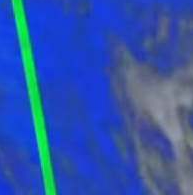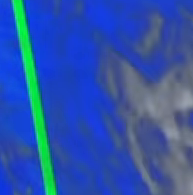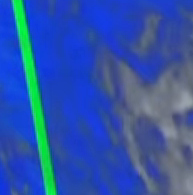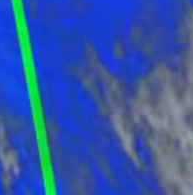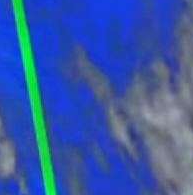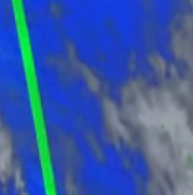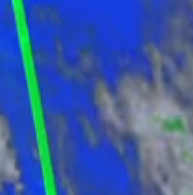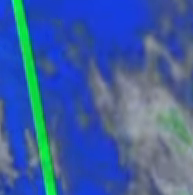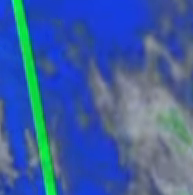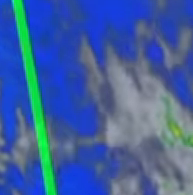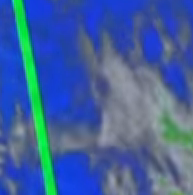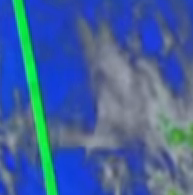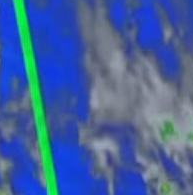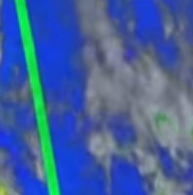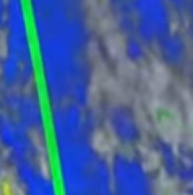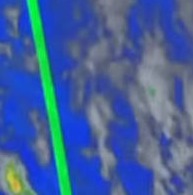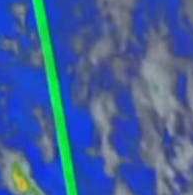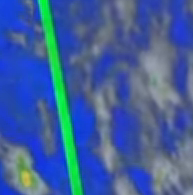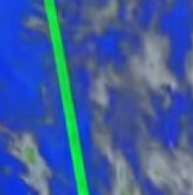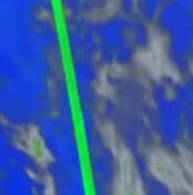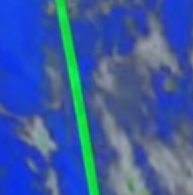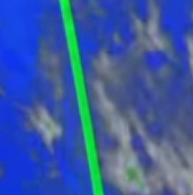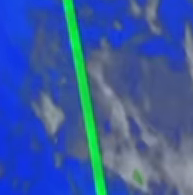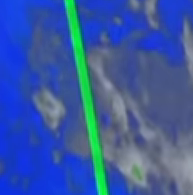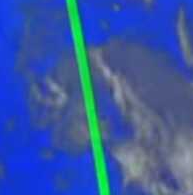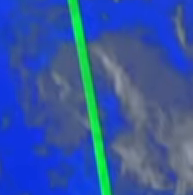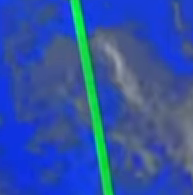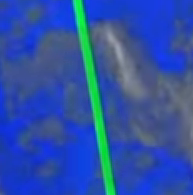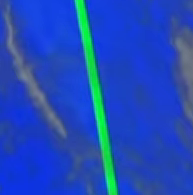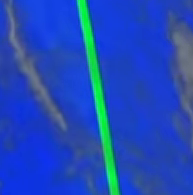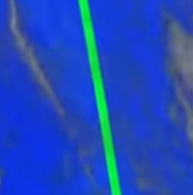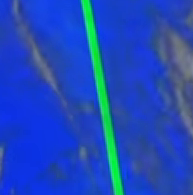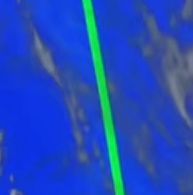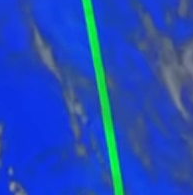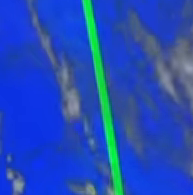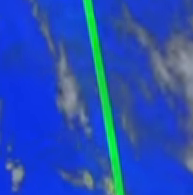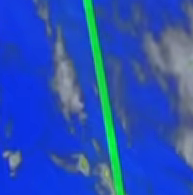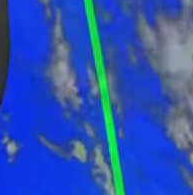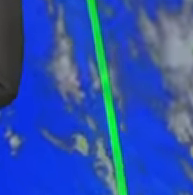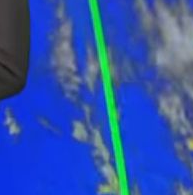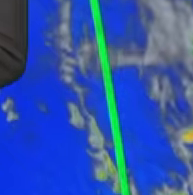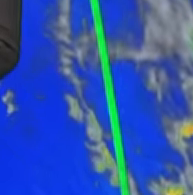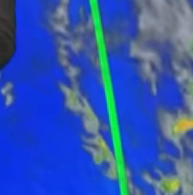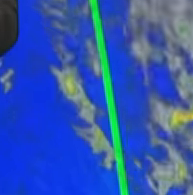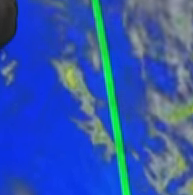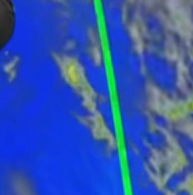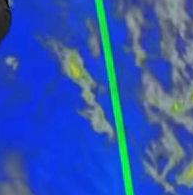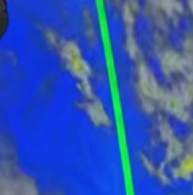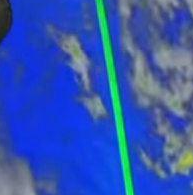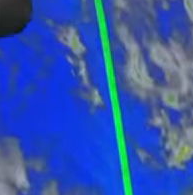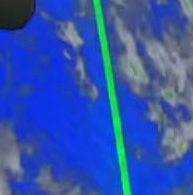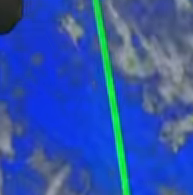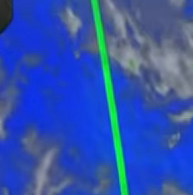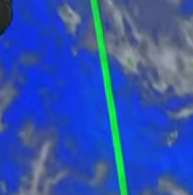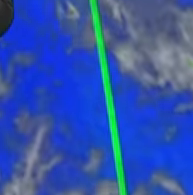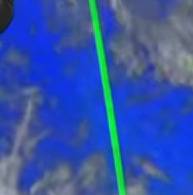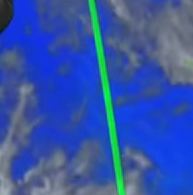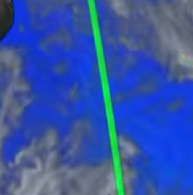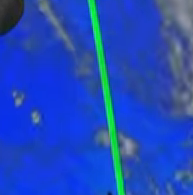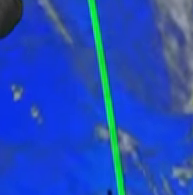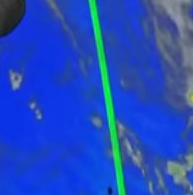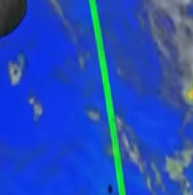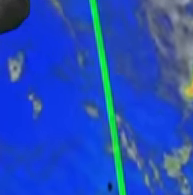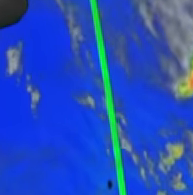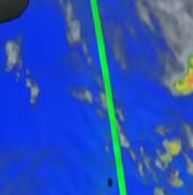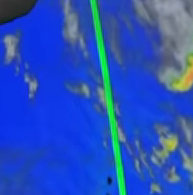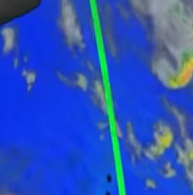at ng mainat na easterlies. Pero mababawasan po mga pag-ulan dyan sa araw ng Biyernes. Kapamilya, may banta pa rin po ng mga pagbaha